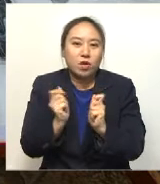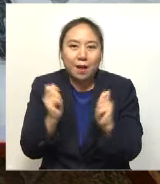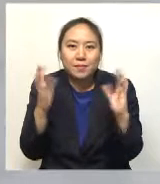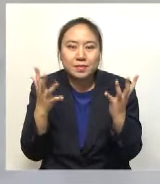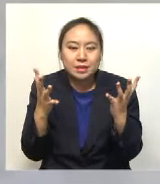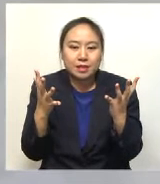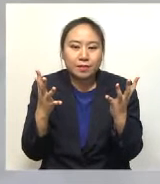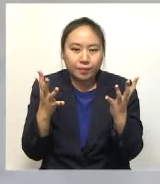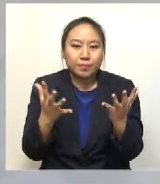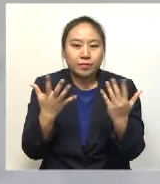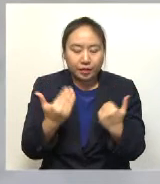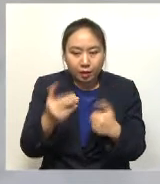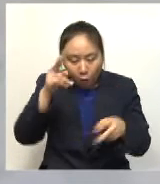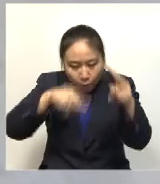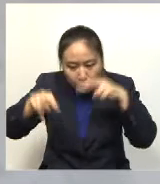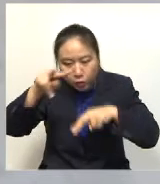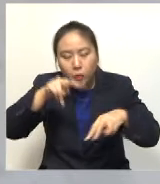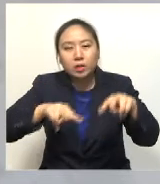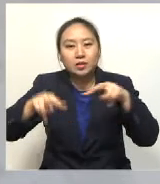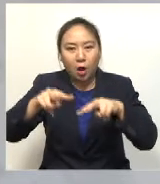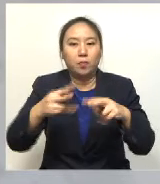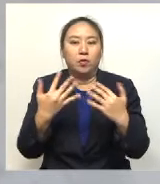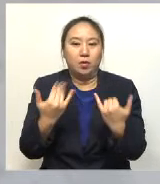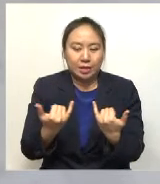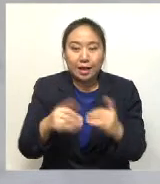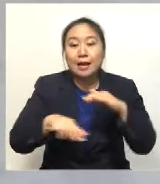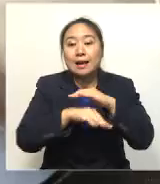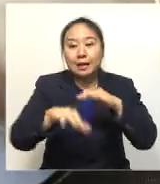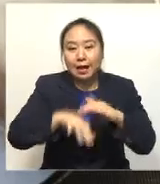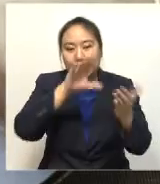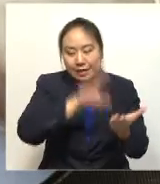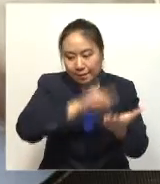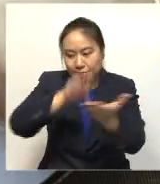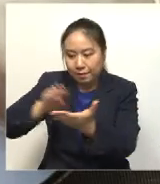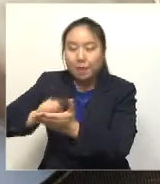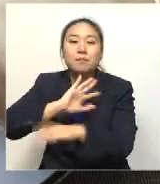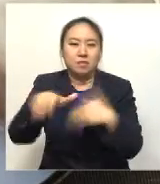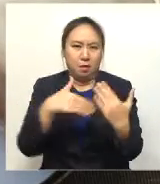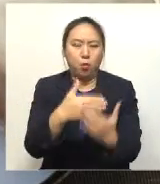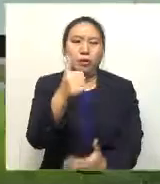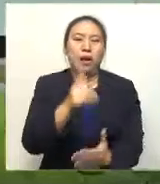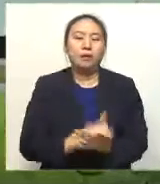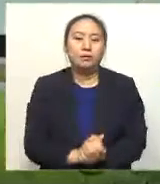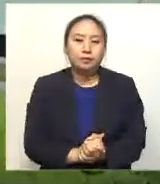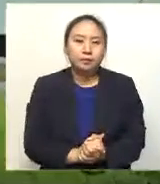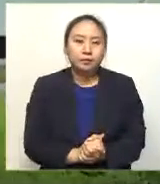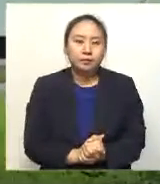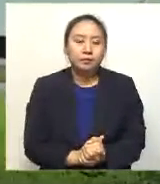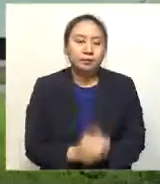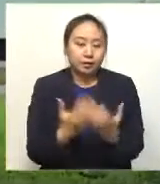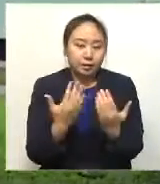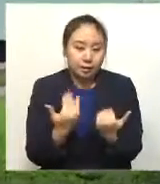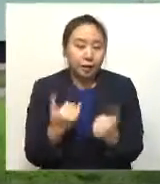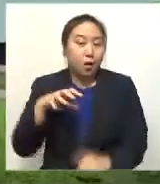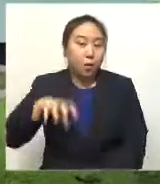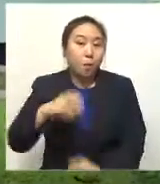อนุญาตค่ะเจ้าหน้าที่เข้าไปตรวจสอบก็เลยสามารถที่จะไปเก็บหลักฐานได้ทั้งหมด เบื้องต้นทางกรมอุทยานแห่งชาติสัตว์ป่า